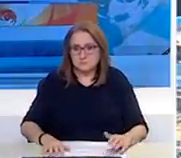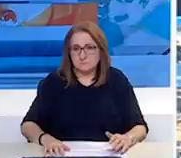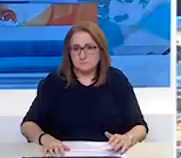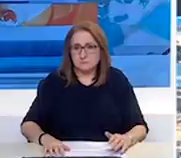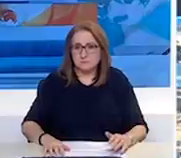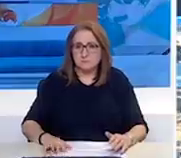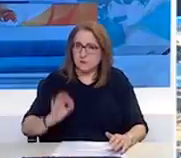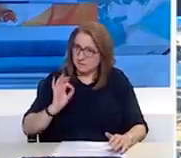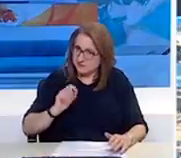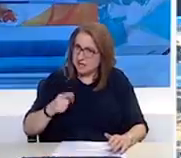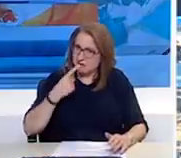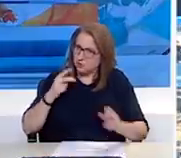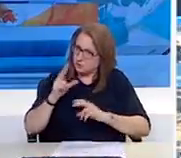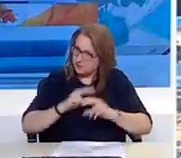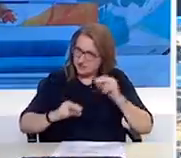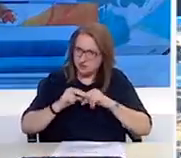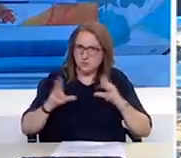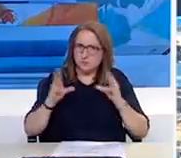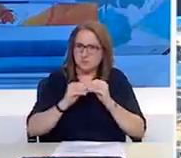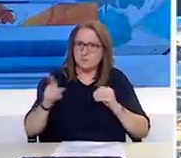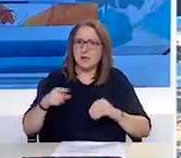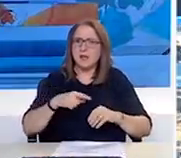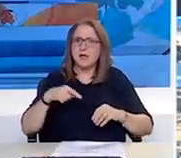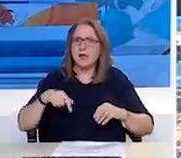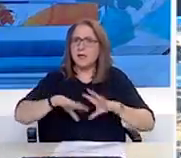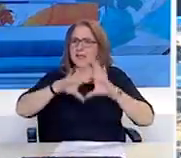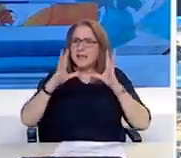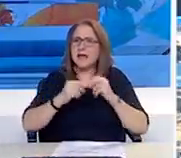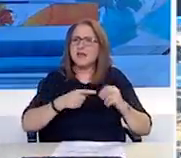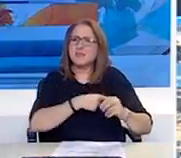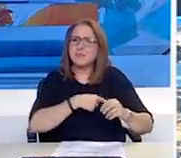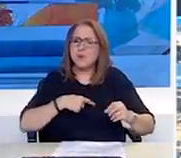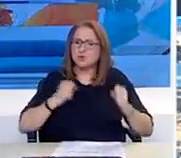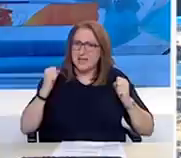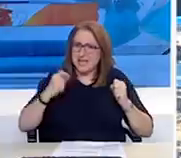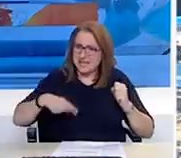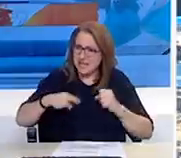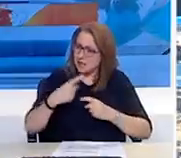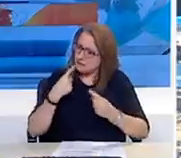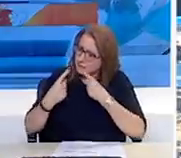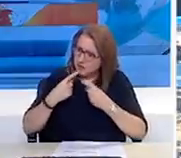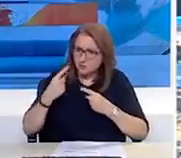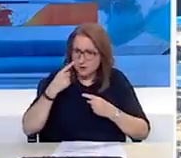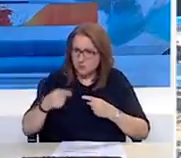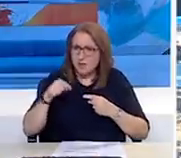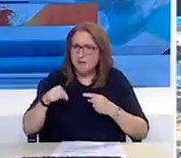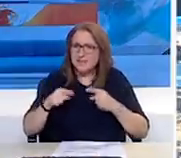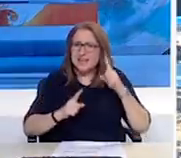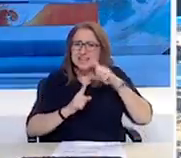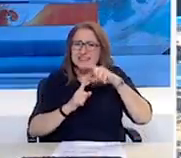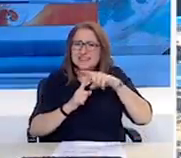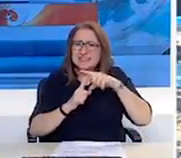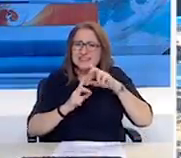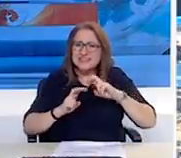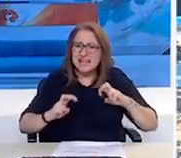Φυσικά και μπορούμε να το συζητήσουμε με τη Γενική Διεύθυνση Δημόσιας Υγείας και τους ανθρώπους που συνέταξαν τις οδηγίες. Είναι τεχνικές οδηγίες, τις